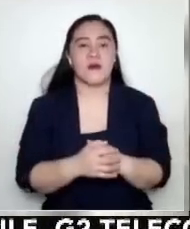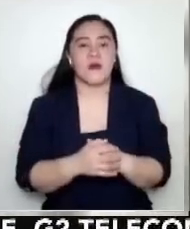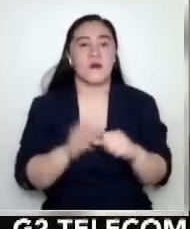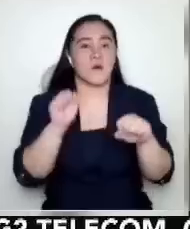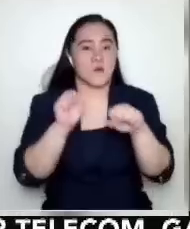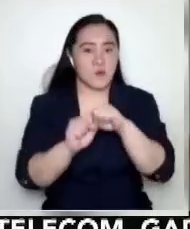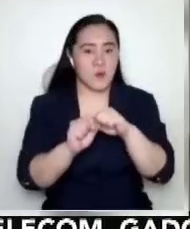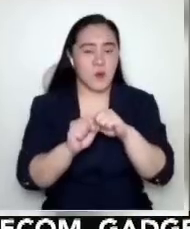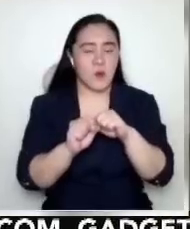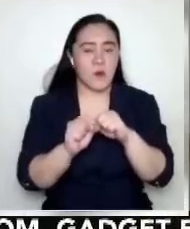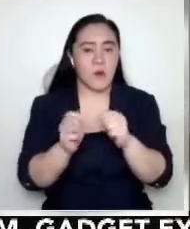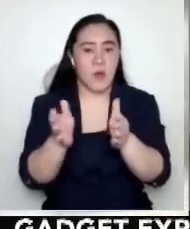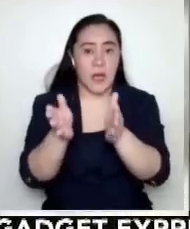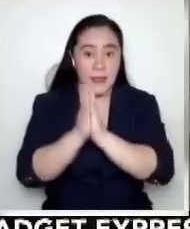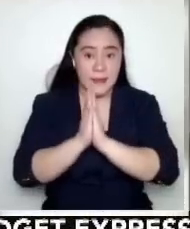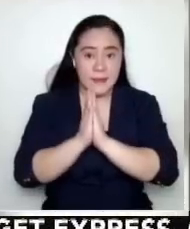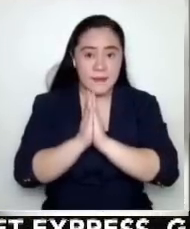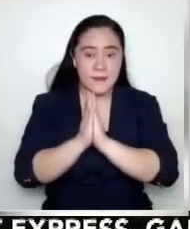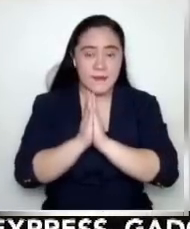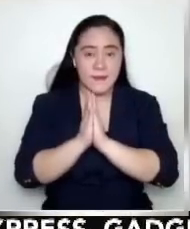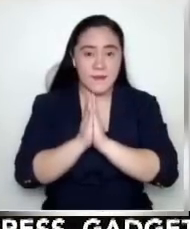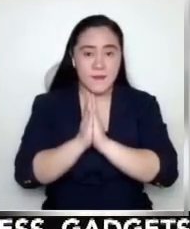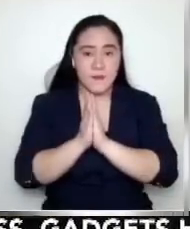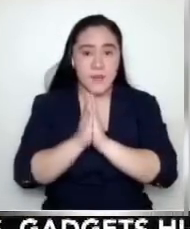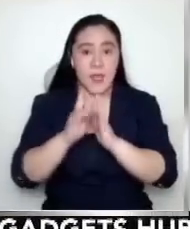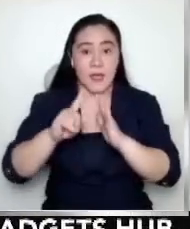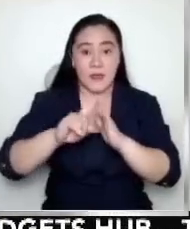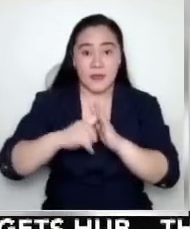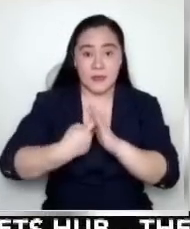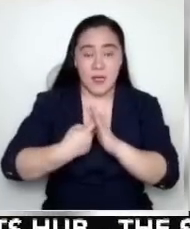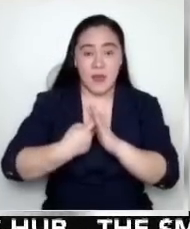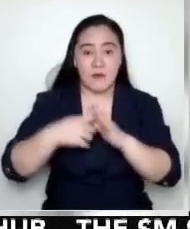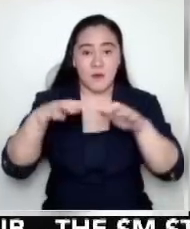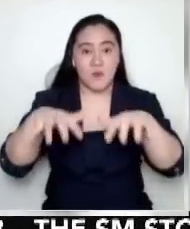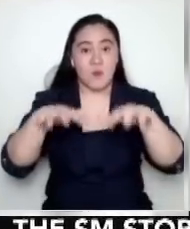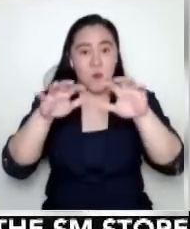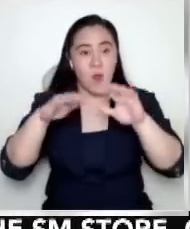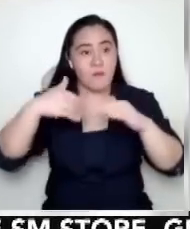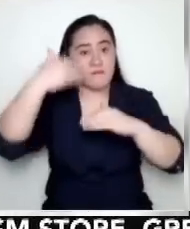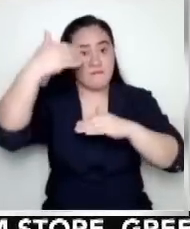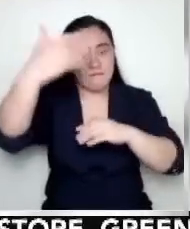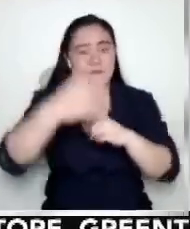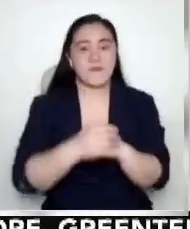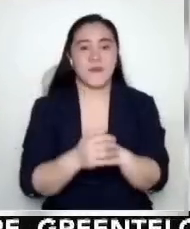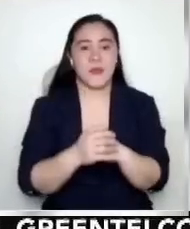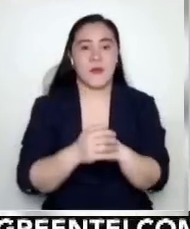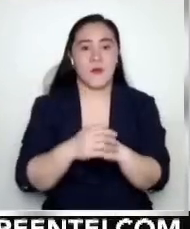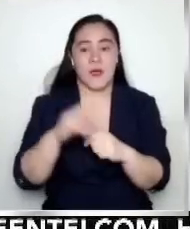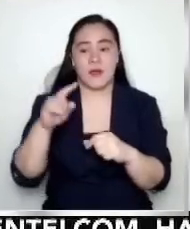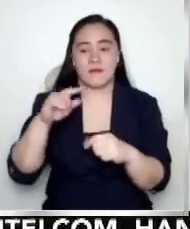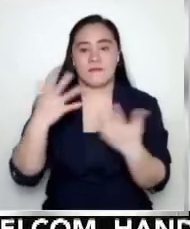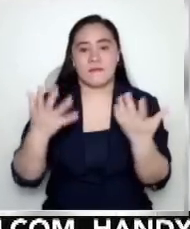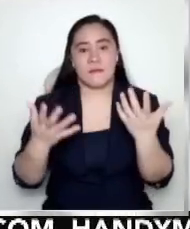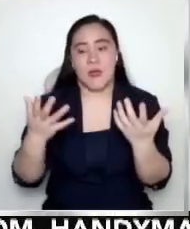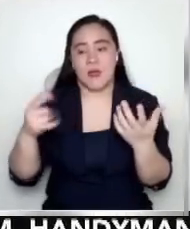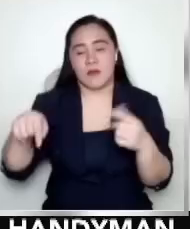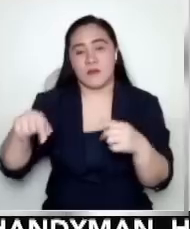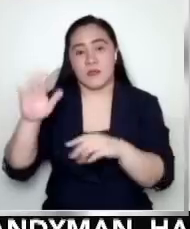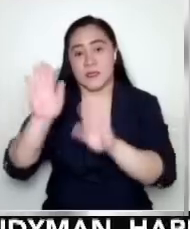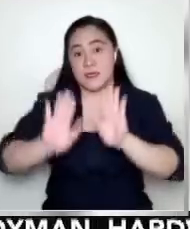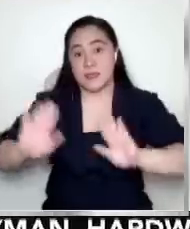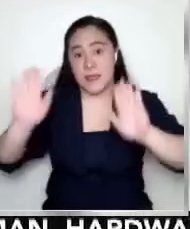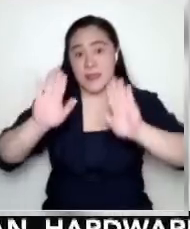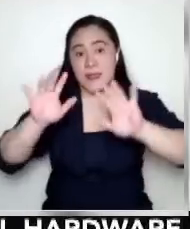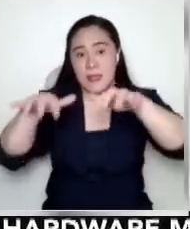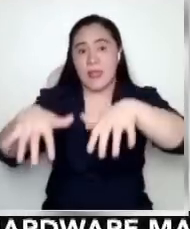na yung start ng wake. Dahil sa gagawing autopsy, sa Linggo pa raw magsisimula ang lamay para kay Ranara.